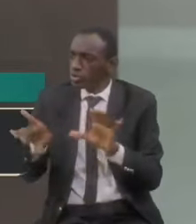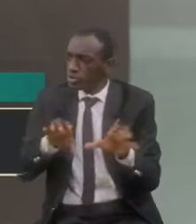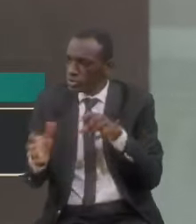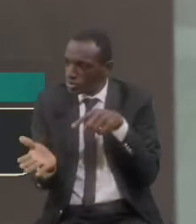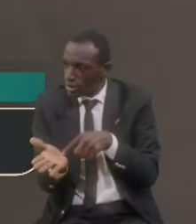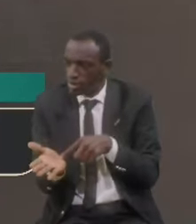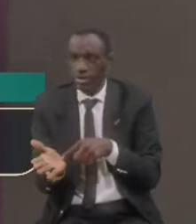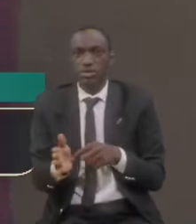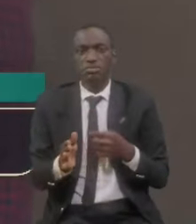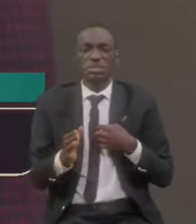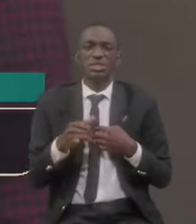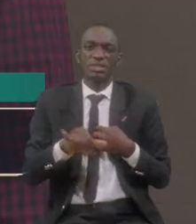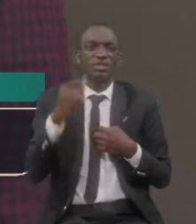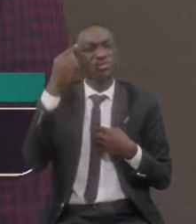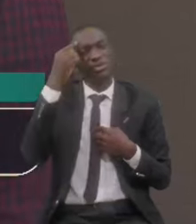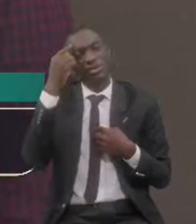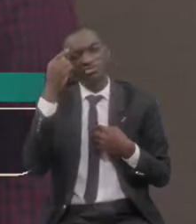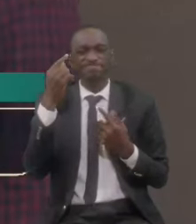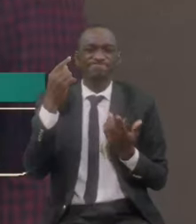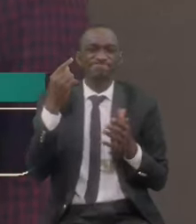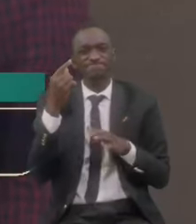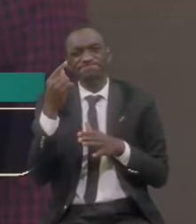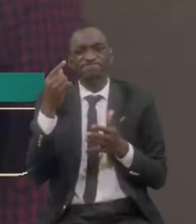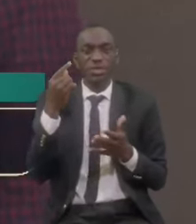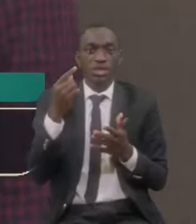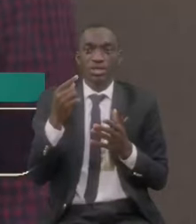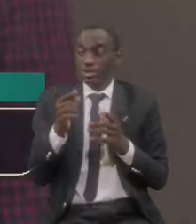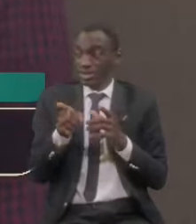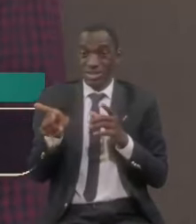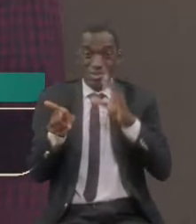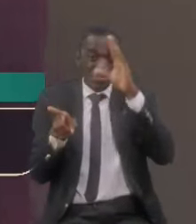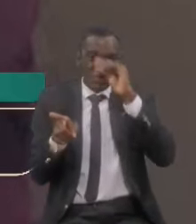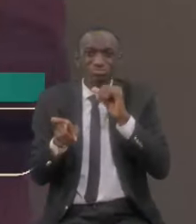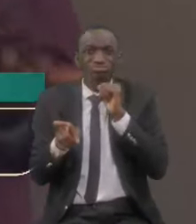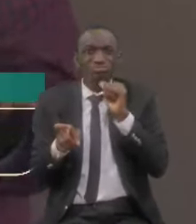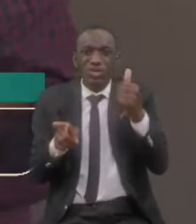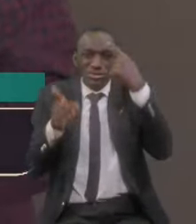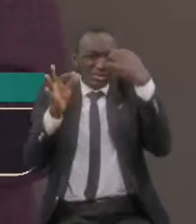Tu réfléchis. Il y a un problème d'indécision.